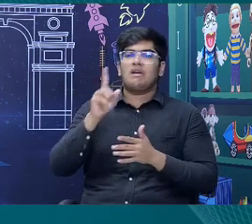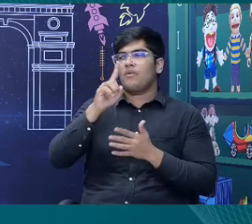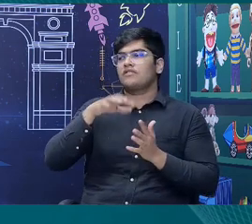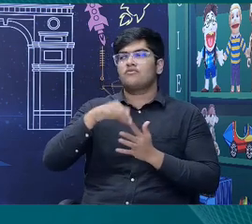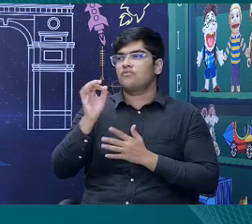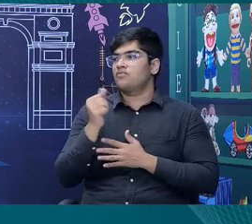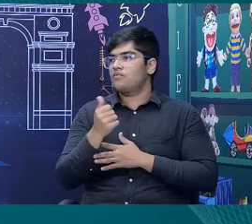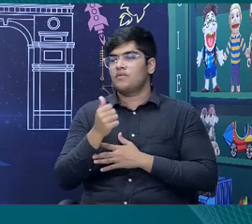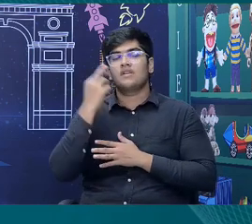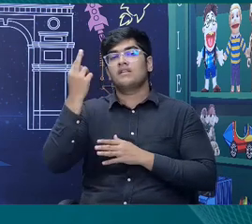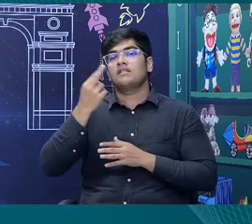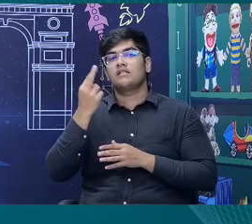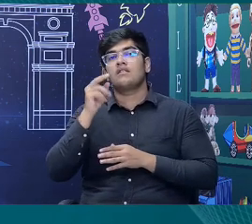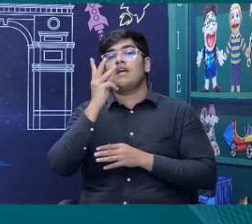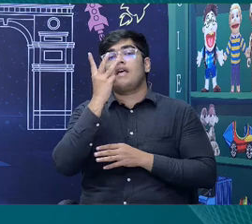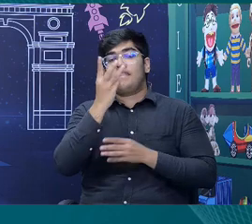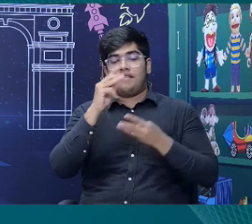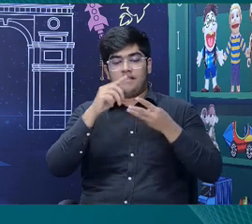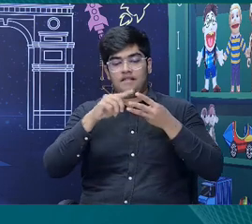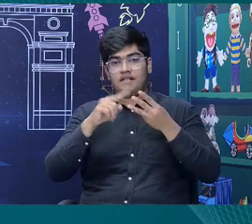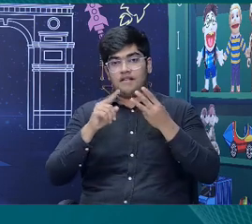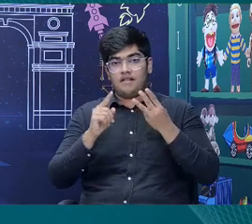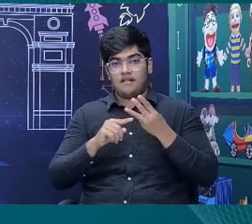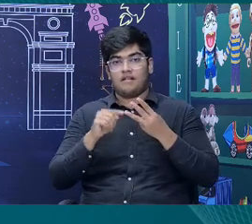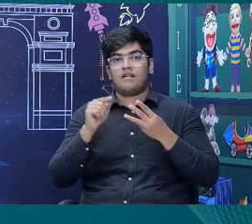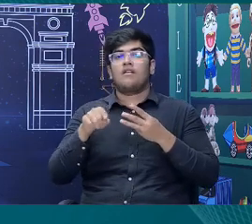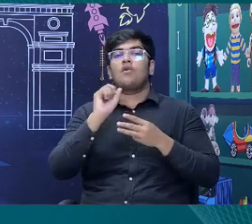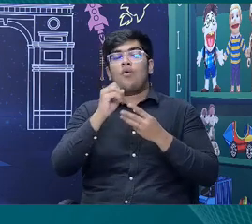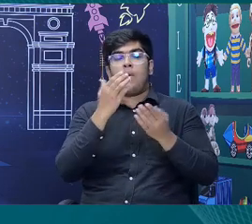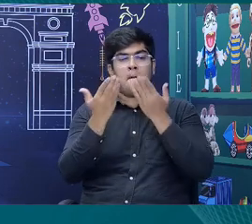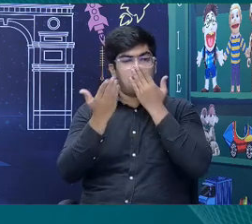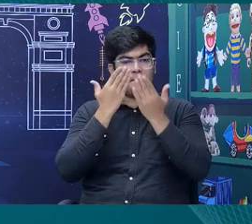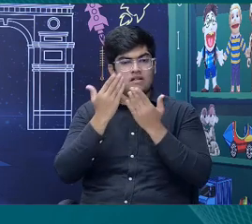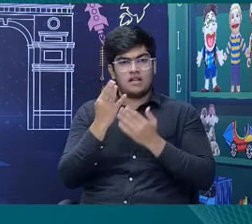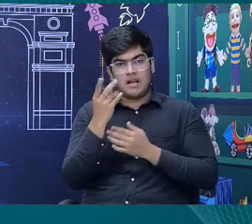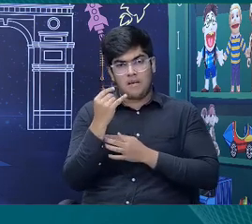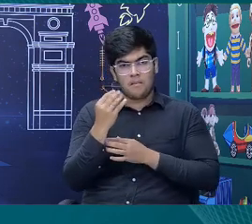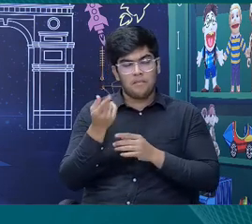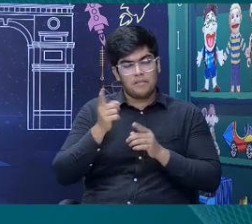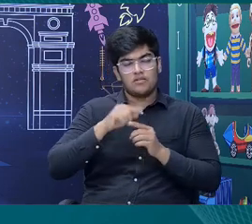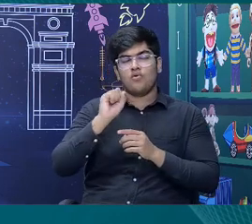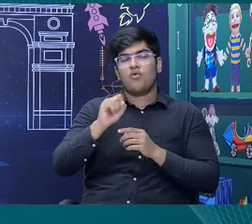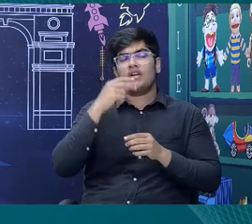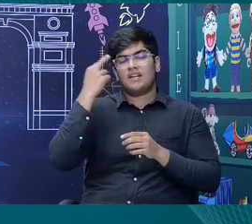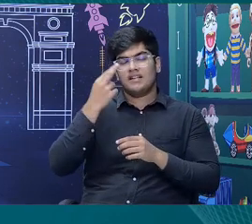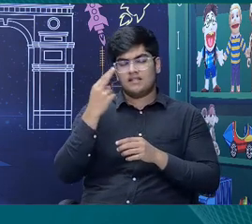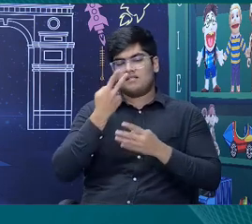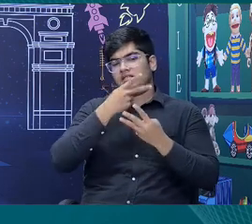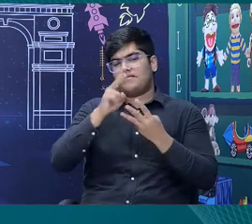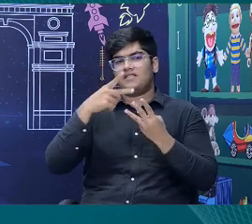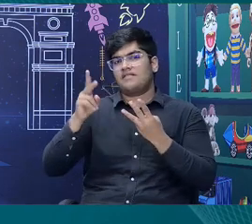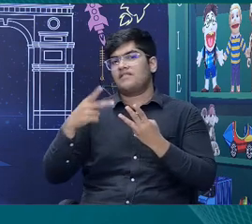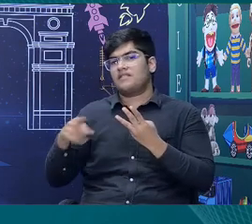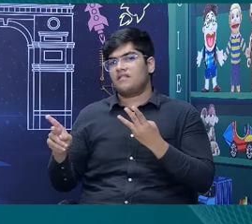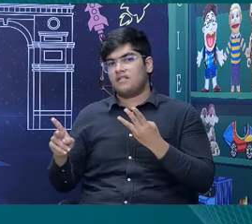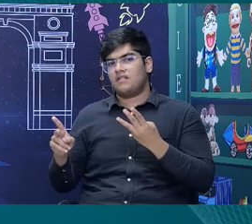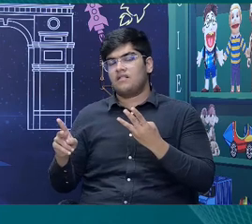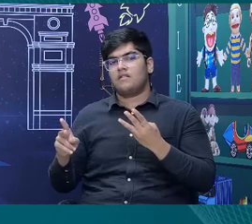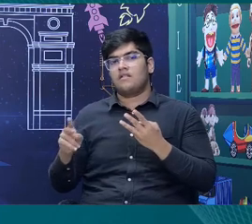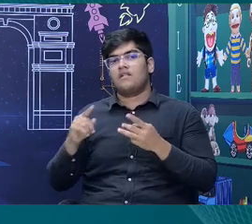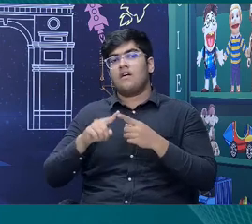क्योंकि तीनों का जो हम बोल सकते हैं मापदंड है या तीनों के रीजंस है थेरेपी के वो अलग है साइकोडायनेमिक थे